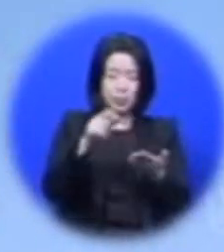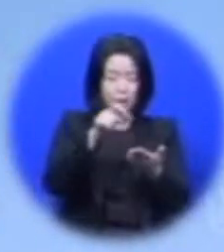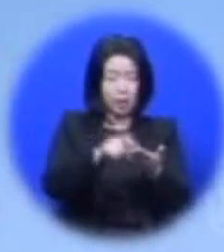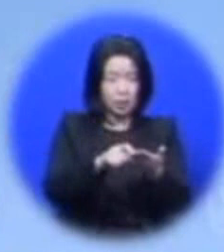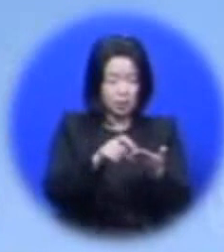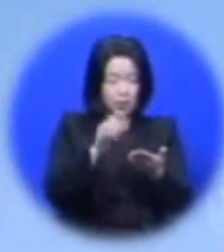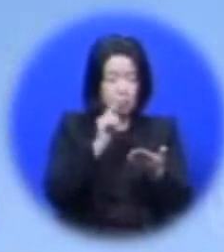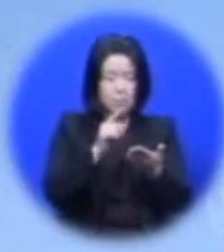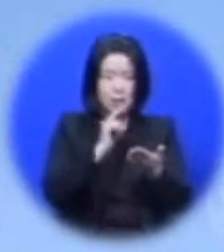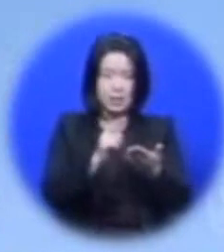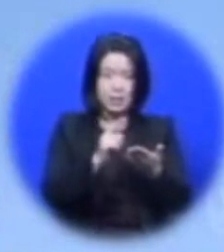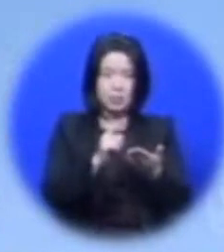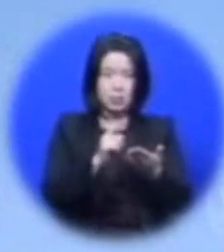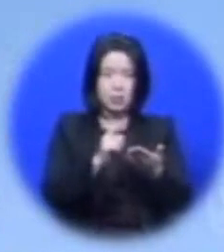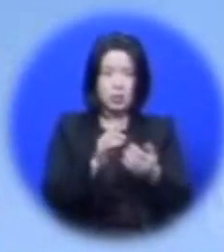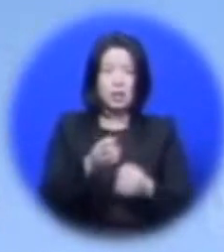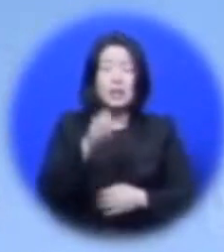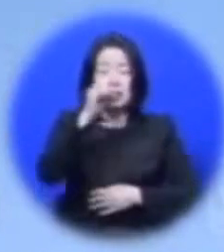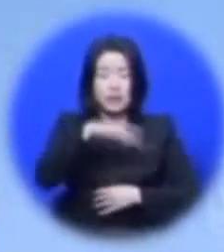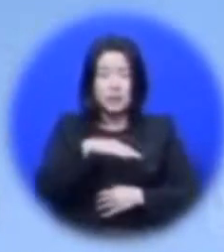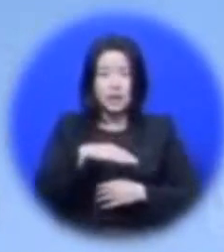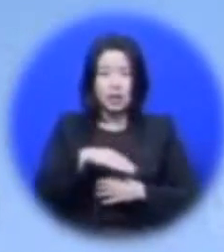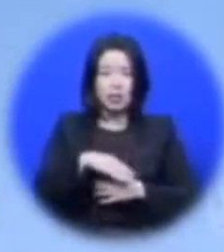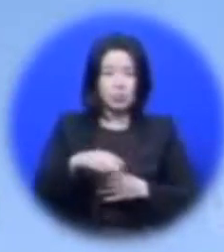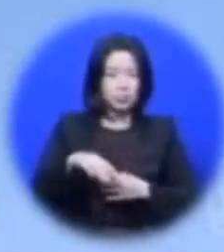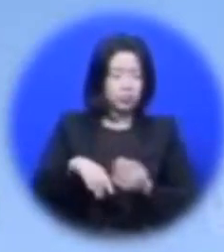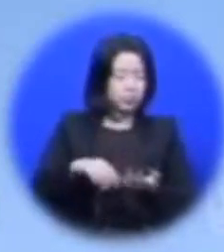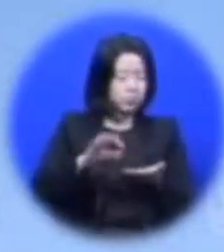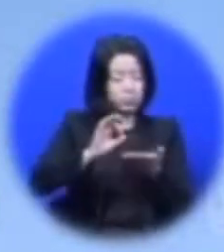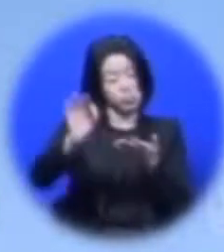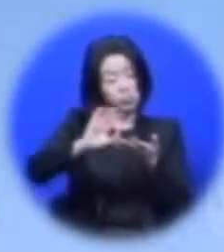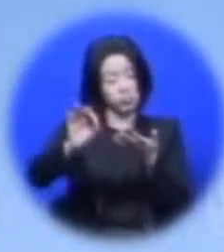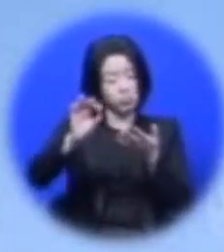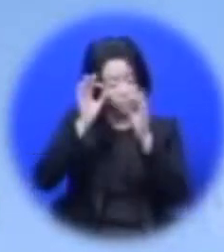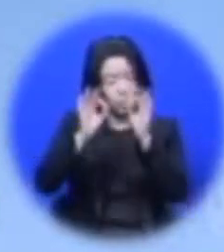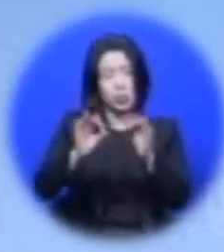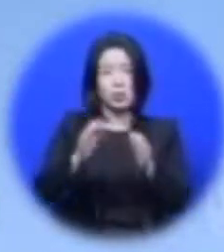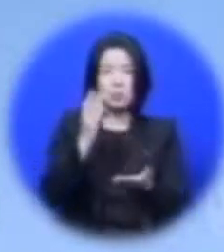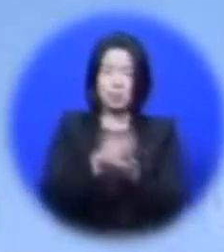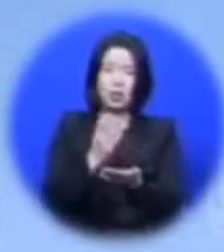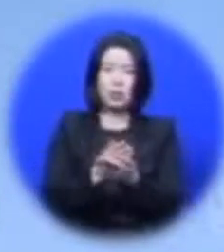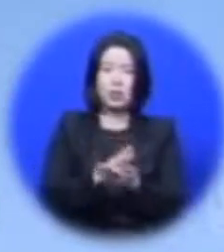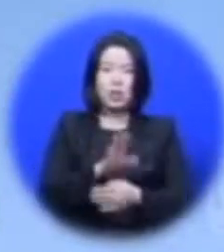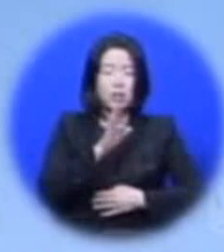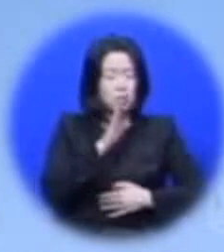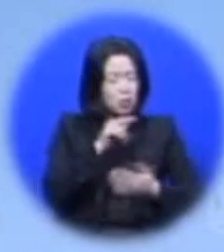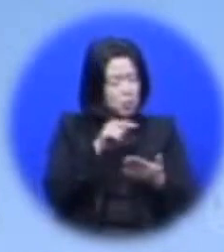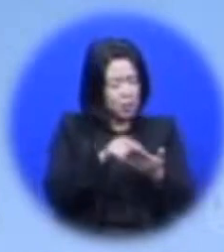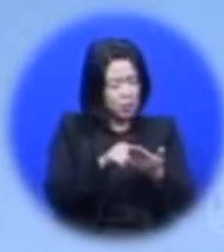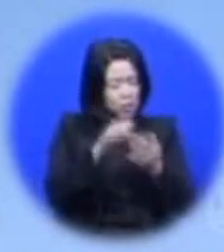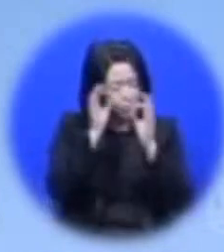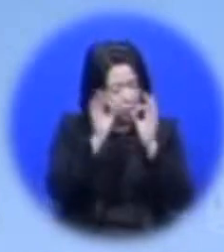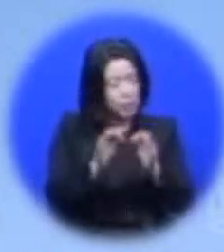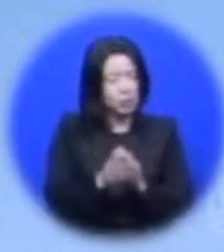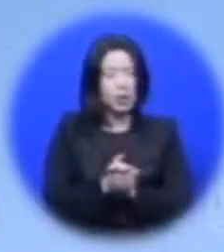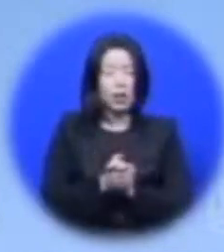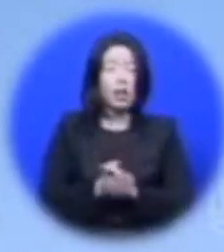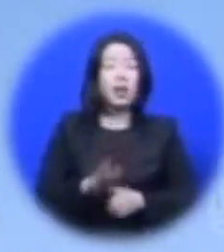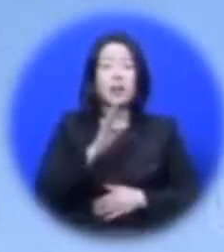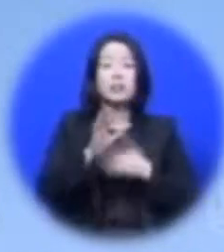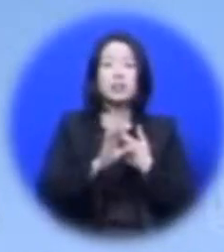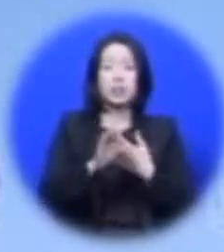말씀을 그냥 건성으로 넘기지 마시고 정말 그런가? 그렇다면 주님